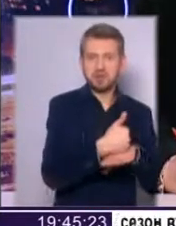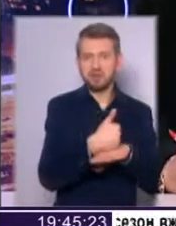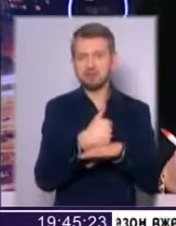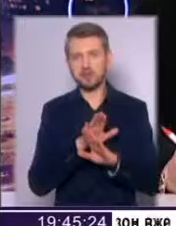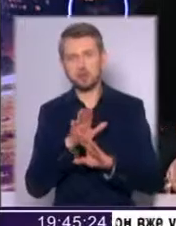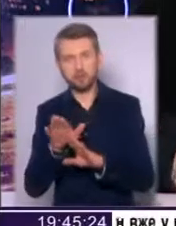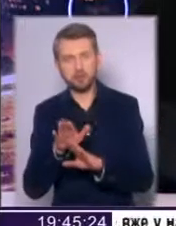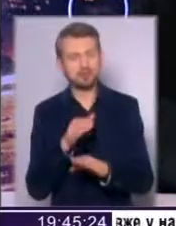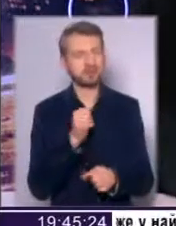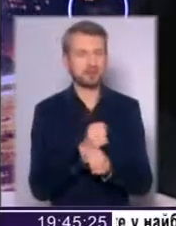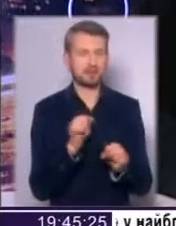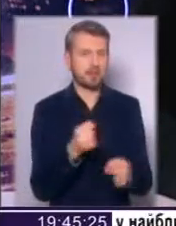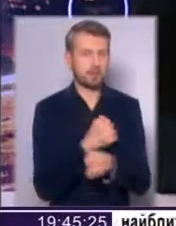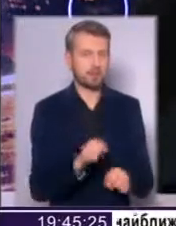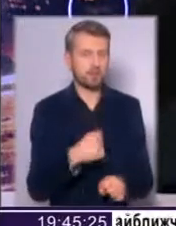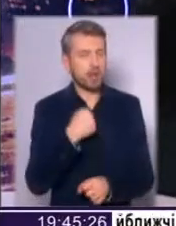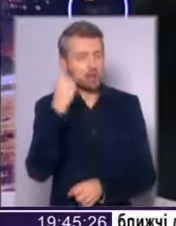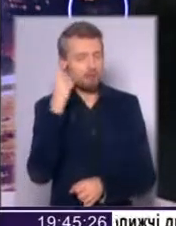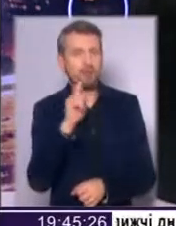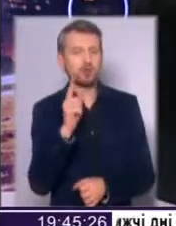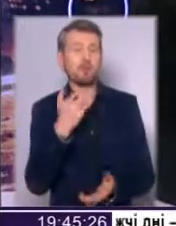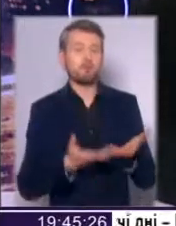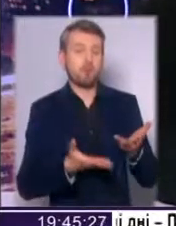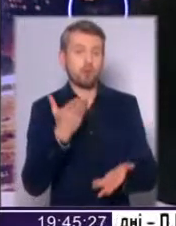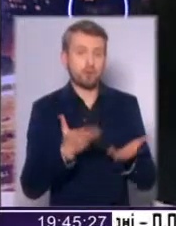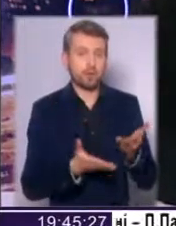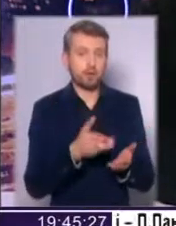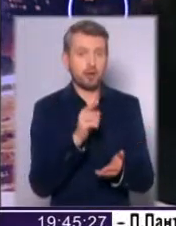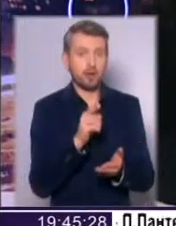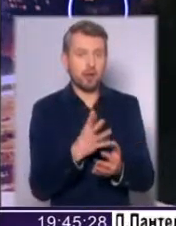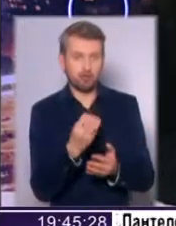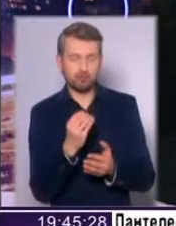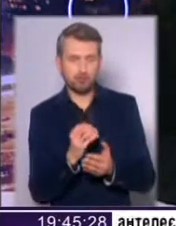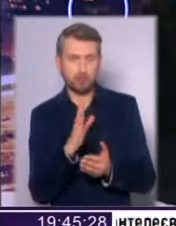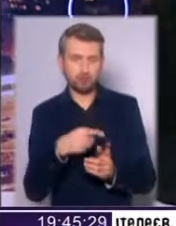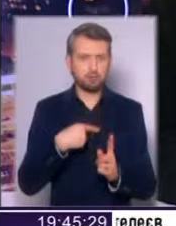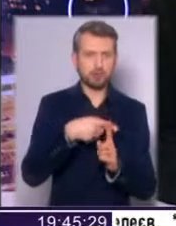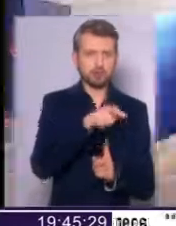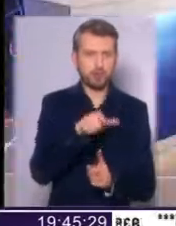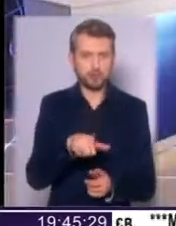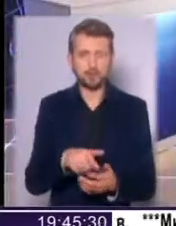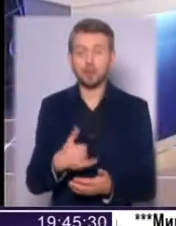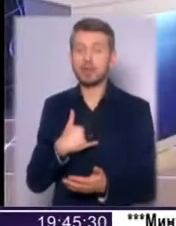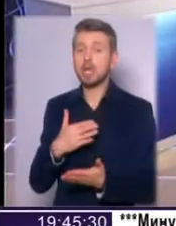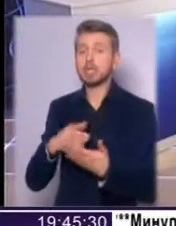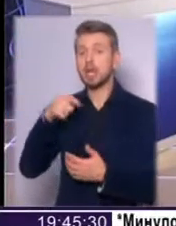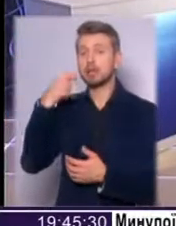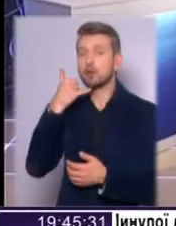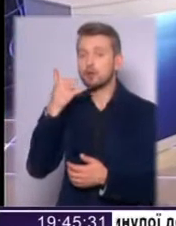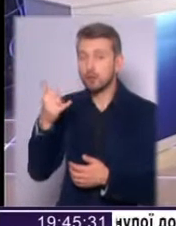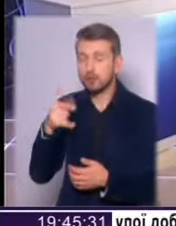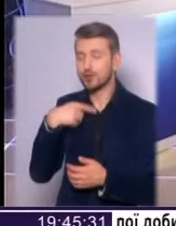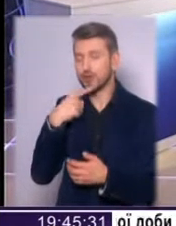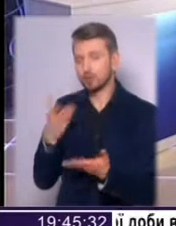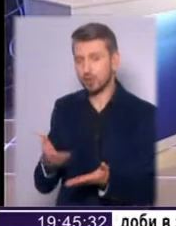Цього зробити неможливо. Тому я думаю, що, можливо, з'являться ці люди, додадуться найближчий час. А в нас є додзвонювач. Говоріть, будь ласка, ви в